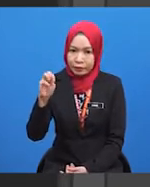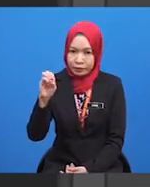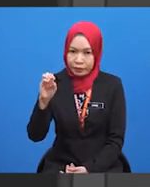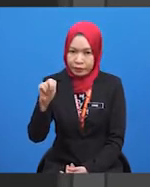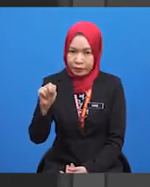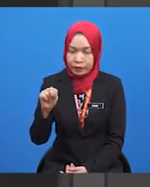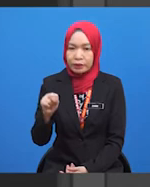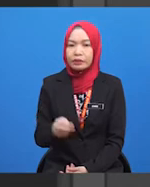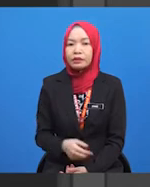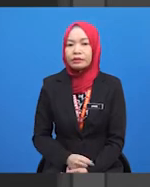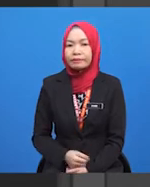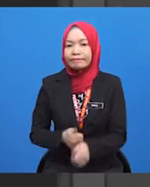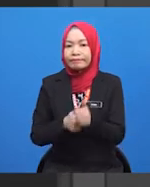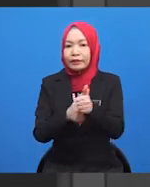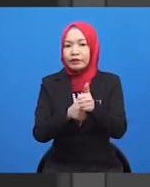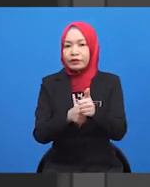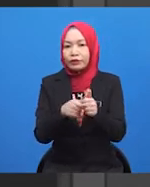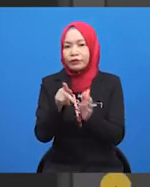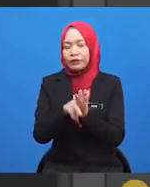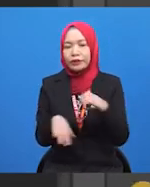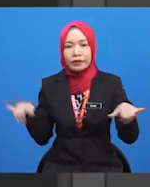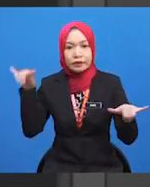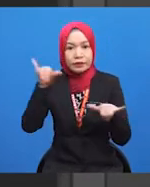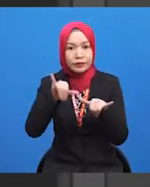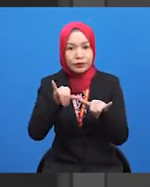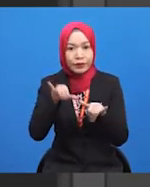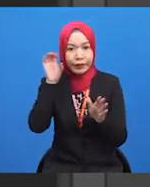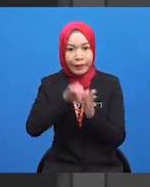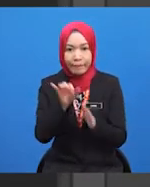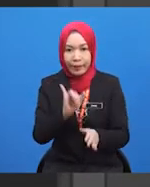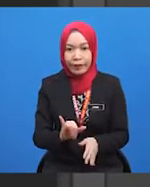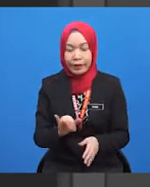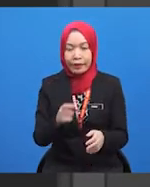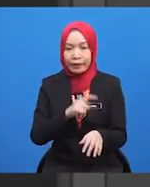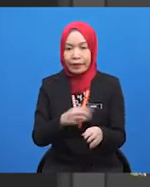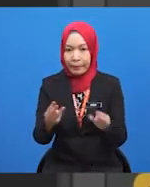Laraskan mengikut kesesuaian gambar yang diperlukan.